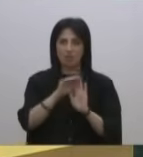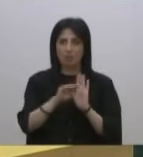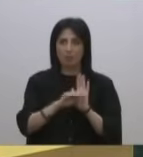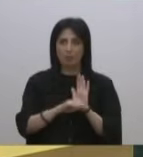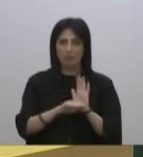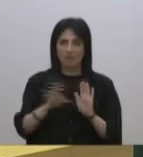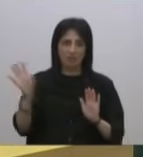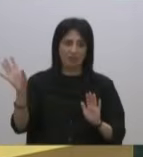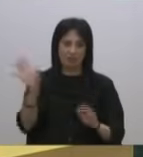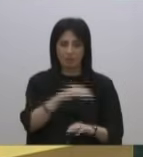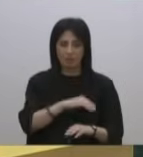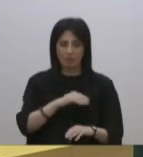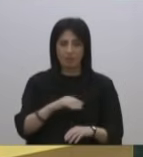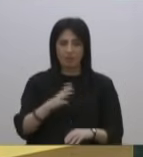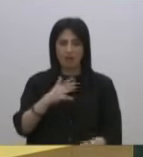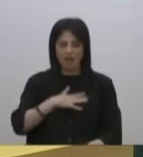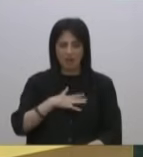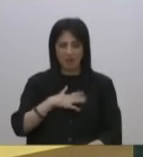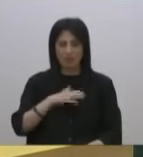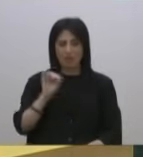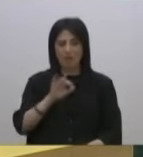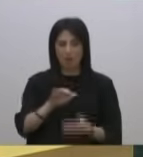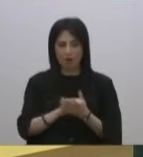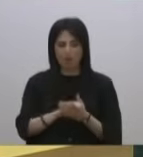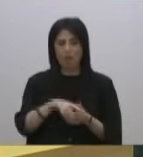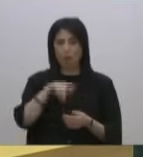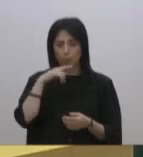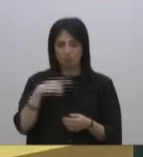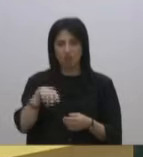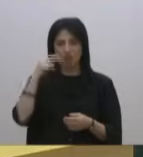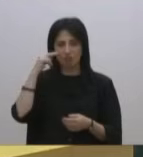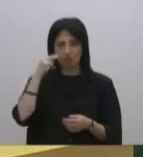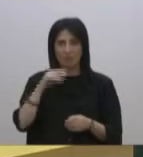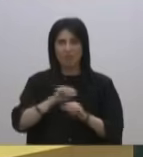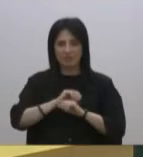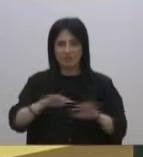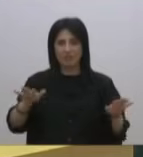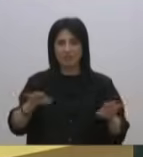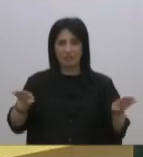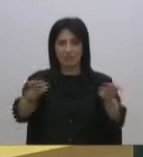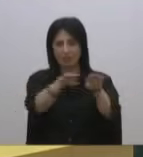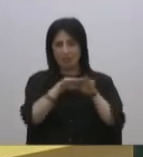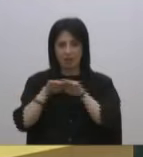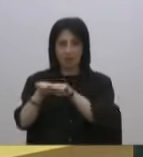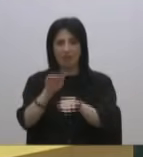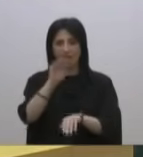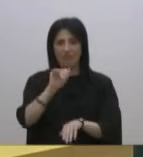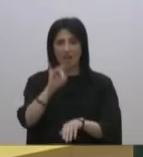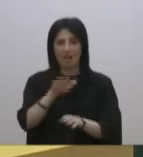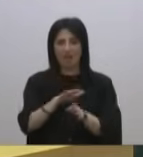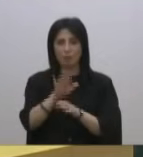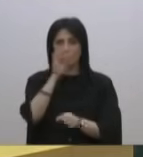ჩამონათვალი. ყველაზე, კანადაზე, ევროკავშირზე, რუსეთზე, ჩინეთზე ვრცელდება თანაბრად ფარა.